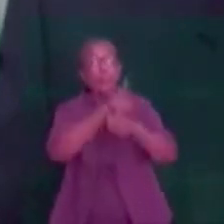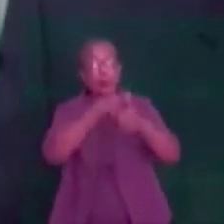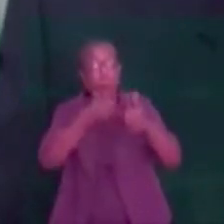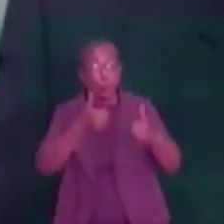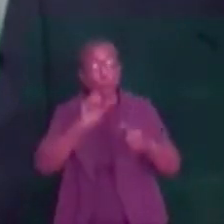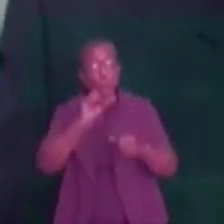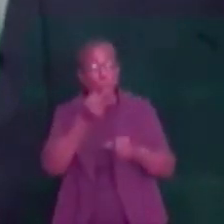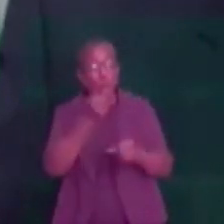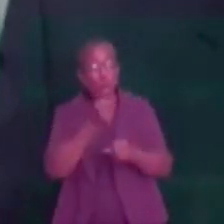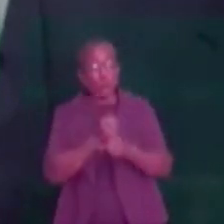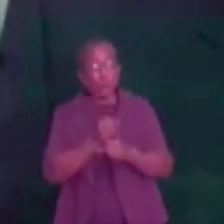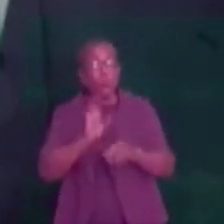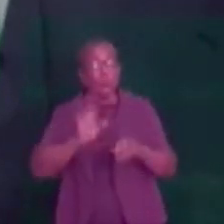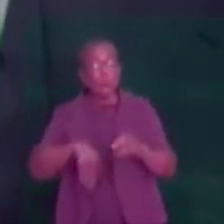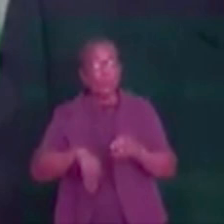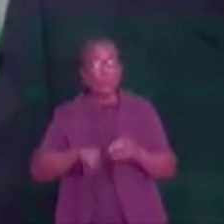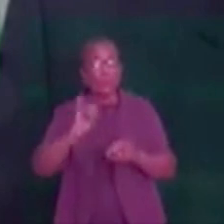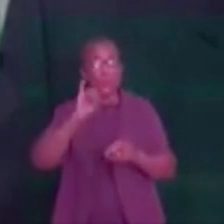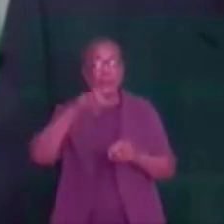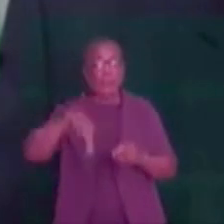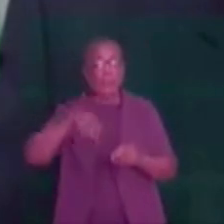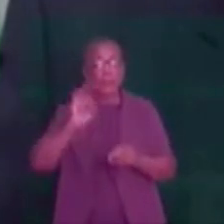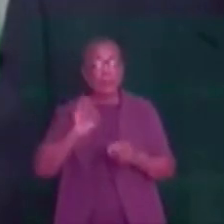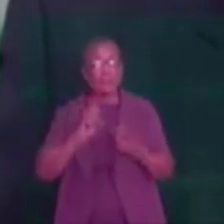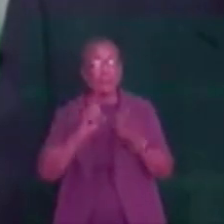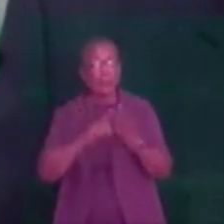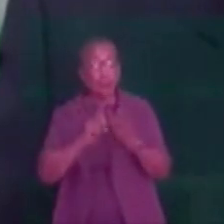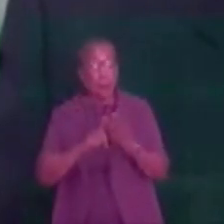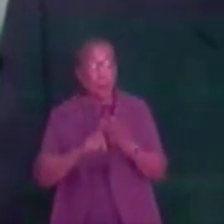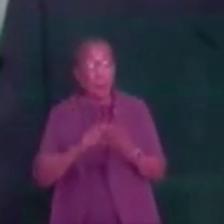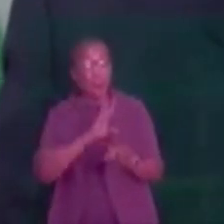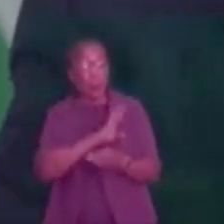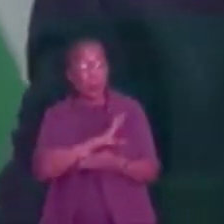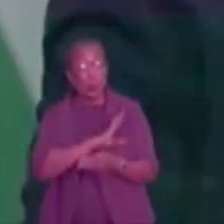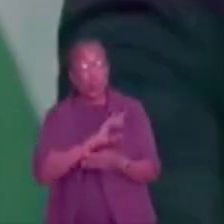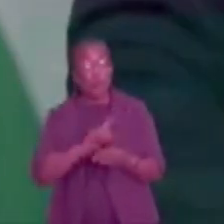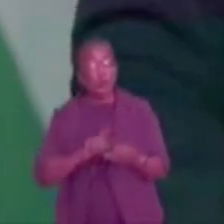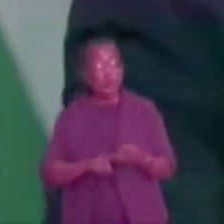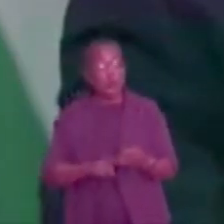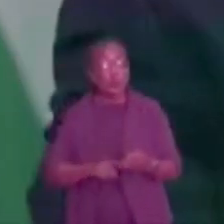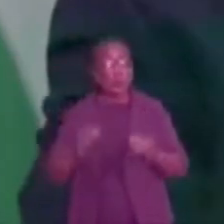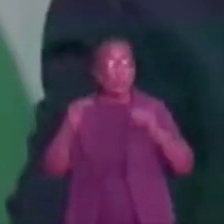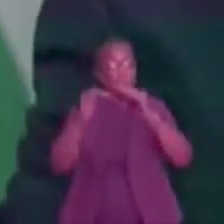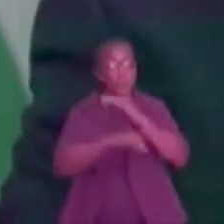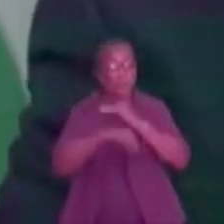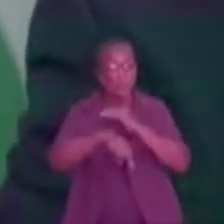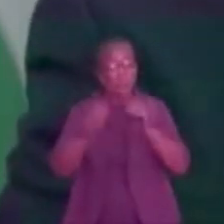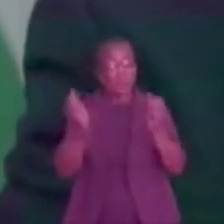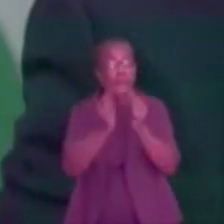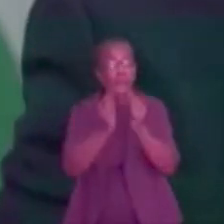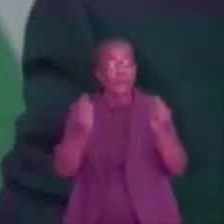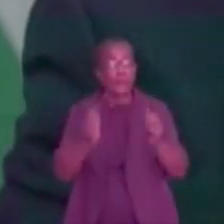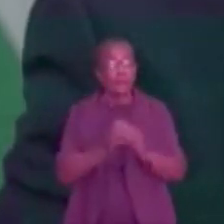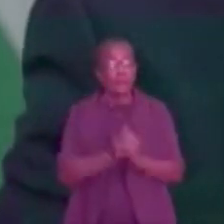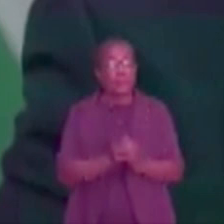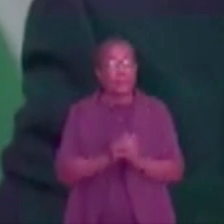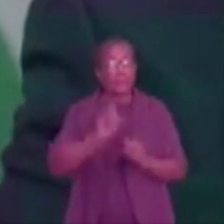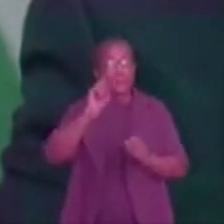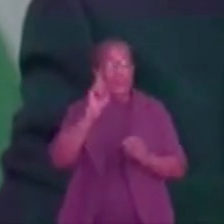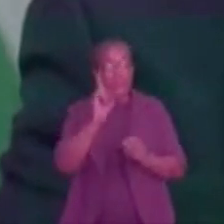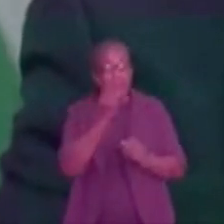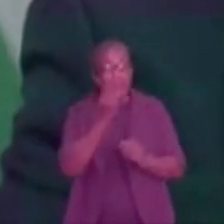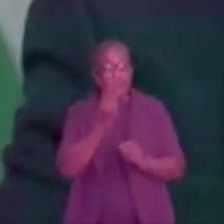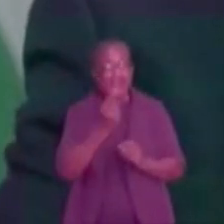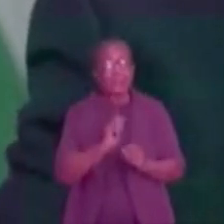nauwkeuriger kunnen zijn dan die van het IMF. Het tweede, dat geldt ook voor de inflatie voor dit jaar. De